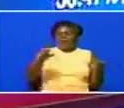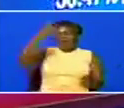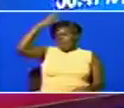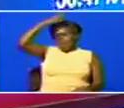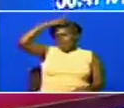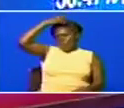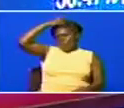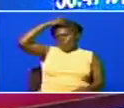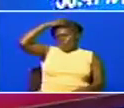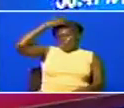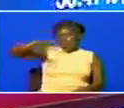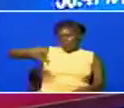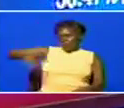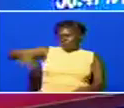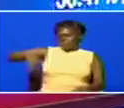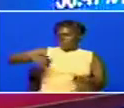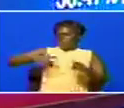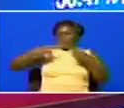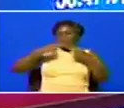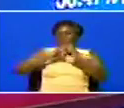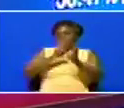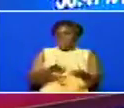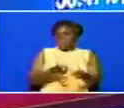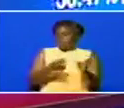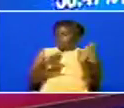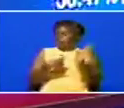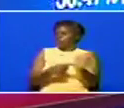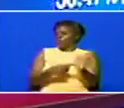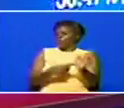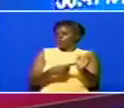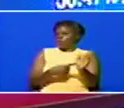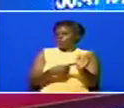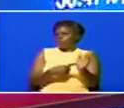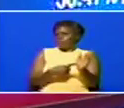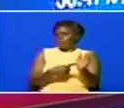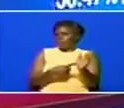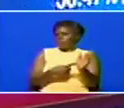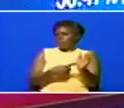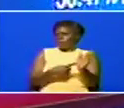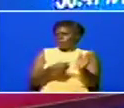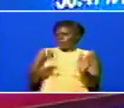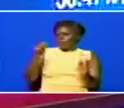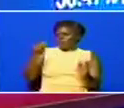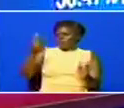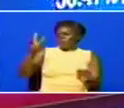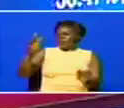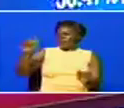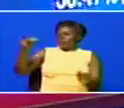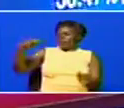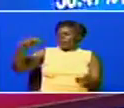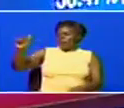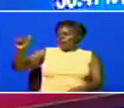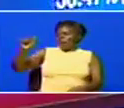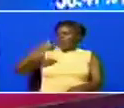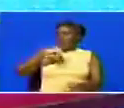la Pwani ambapo kulingana na matokeo ya awali inaonyesha kuwa Fahim Yasin Twaha ndiye yuko kileleni kwa